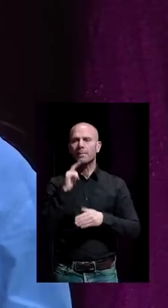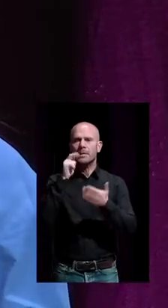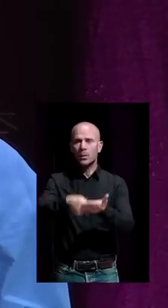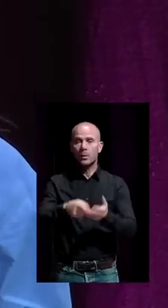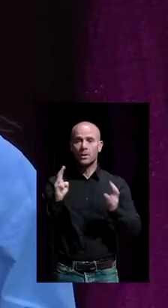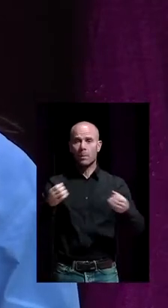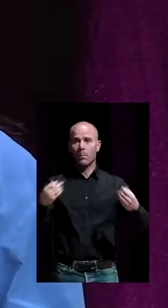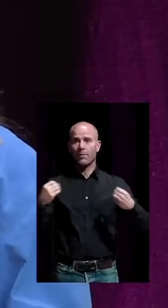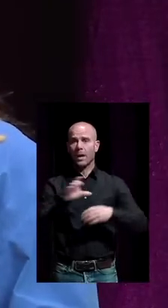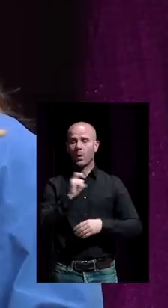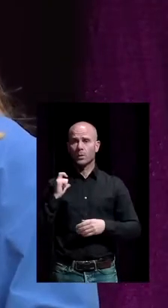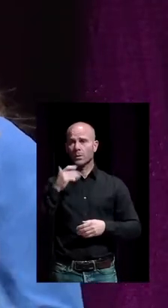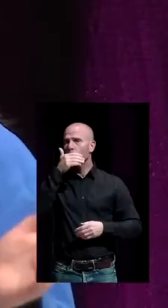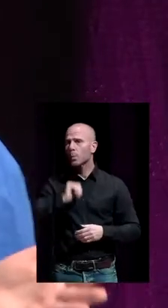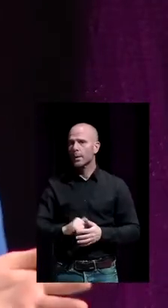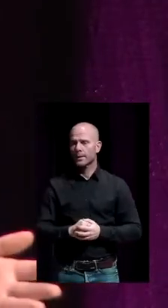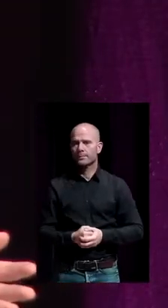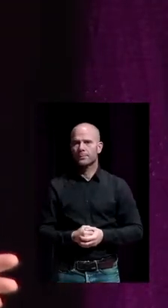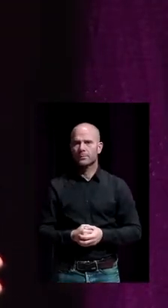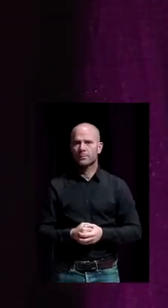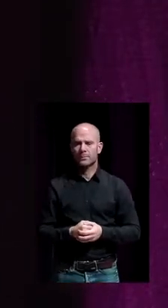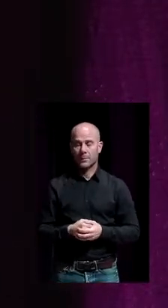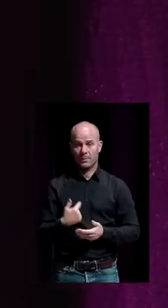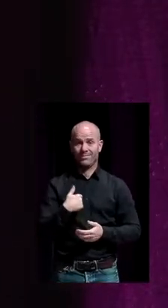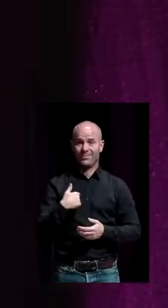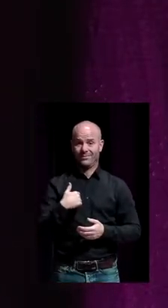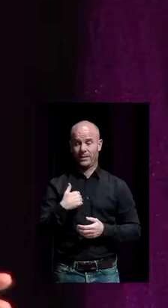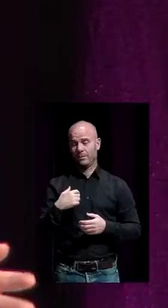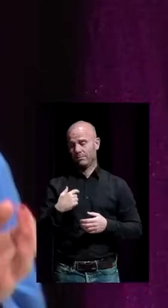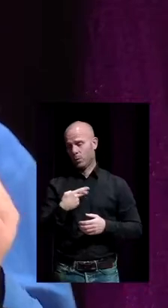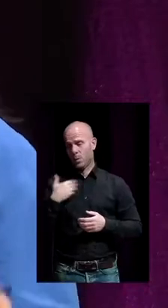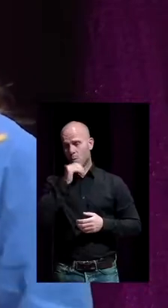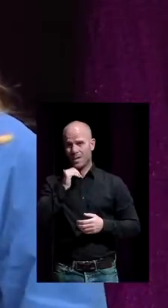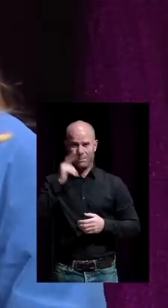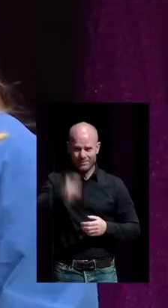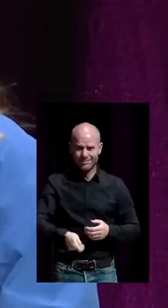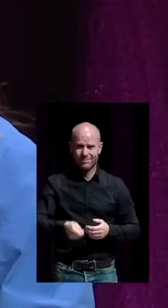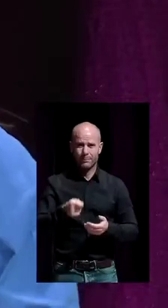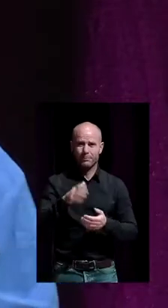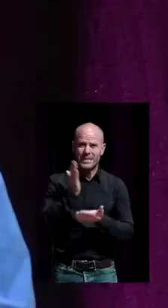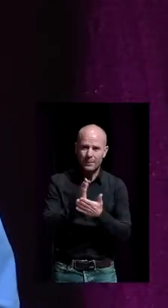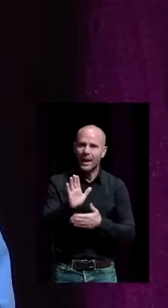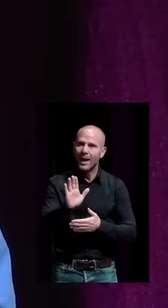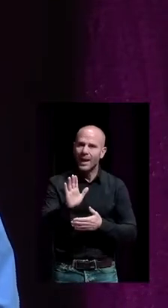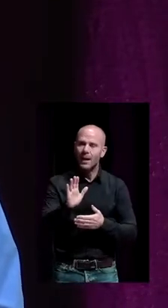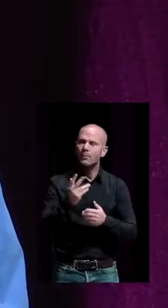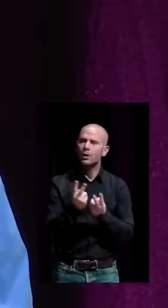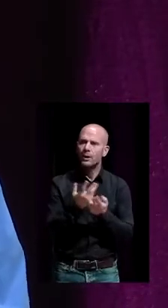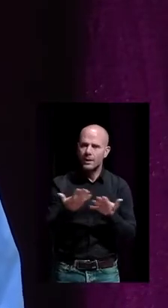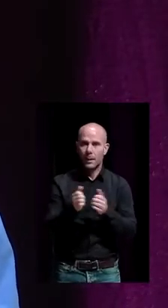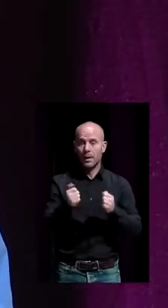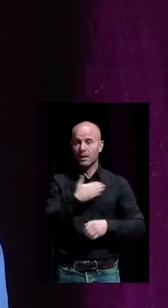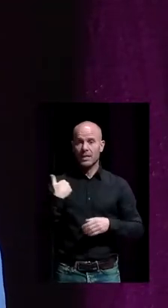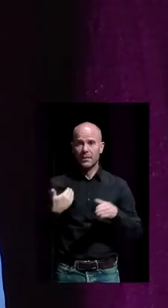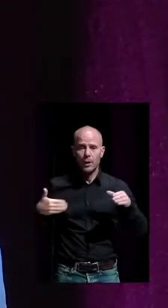rör oss. Och det betyder inte att vi ska få vara med och bestämma. Men det betyder att vi ska göra